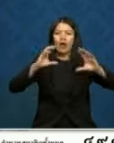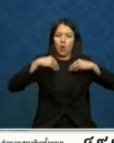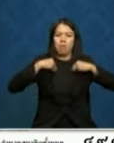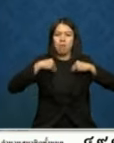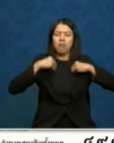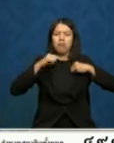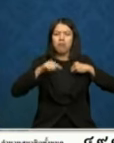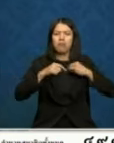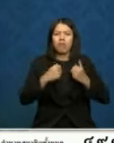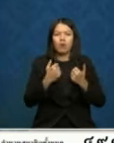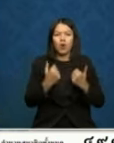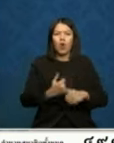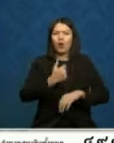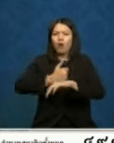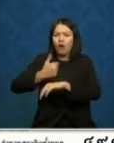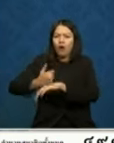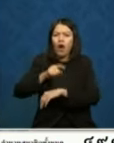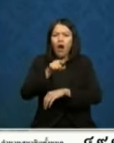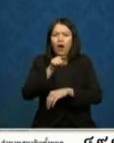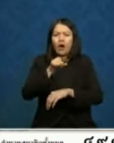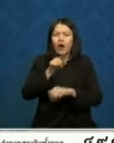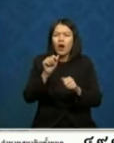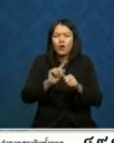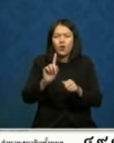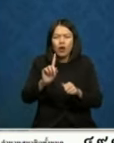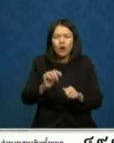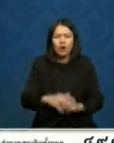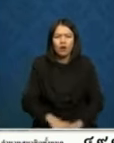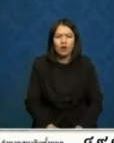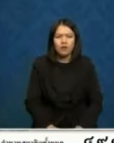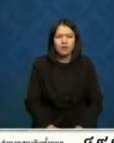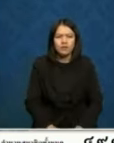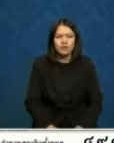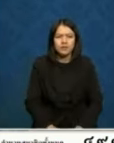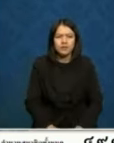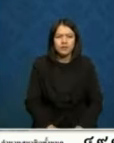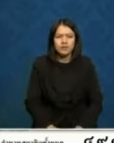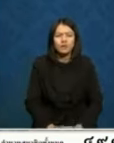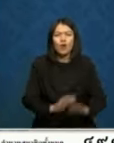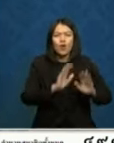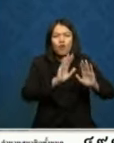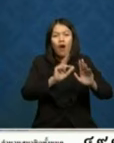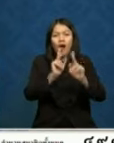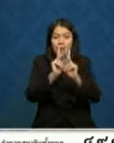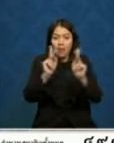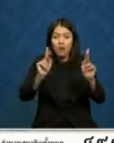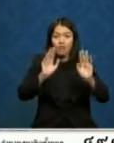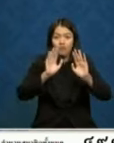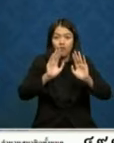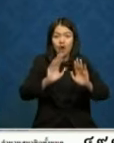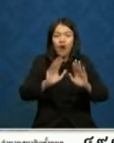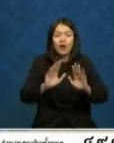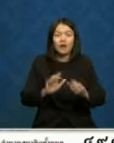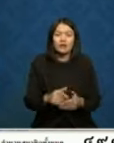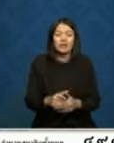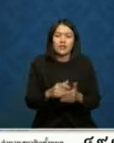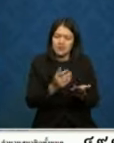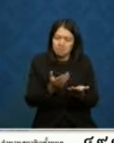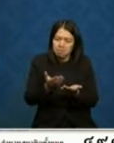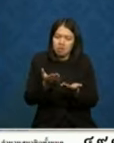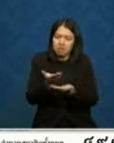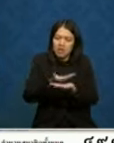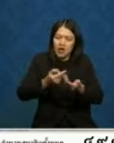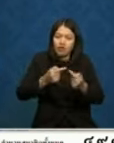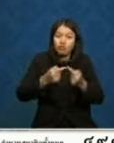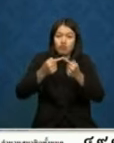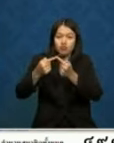แต่วันนี้ผู้บริหารระดับสูงคนนั้นอยู่ไหนผมฝากกรรมธิการเลยครับเอาเรื่องนี้ไปพิจารณาส่ง